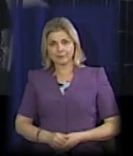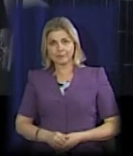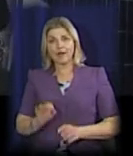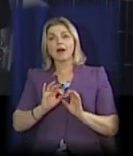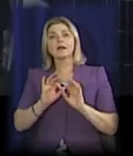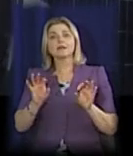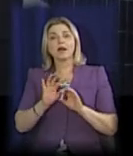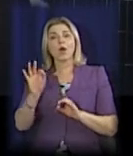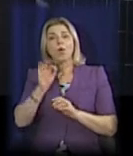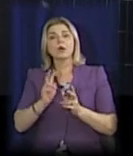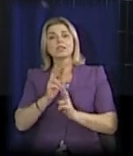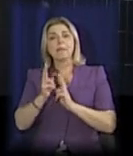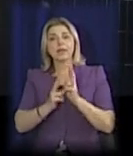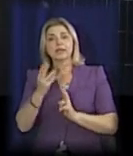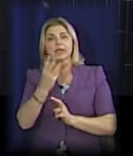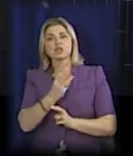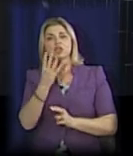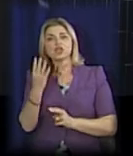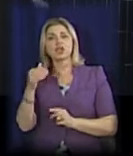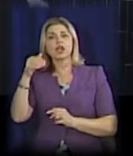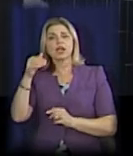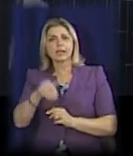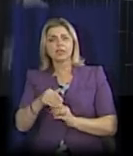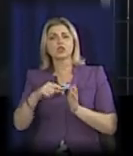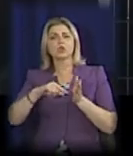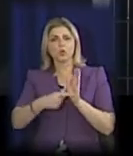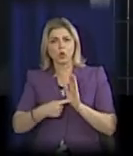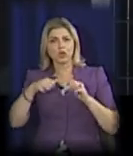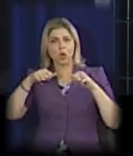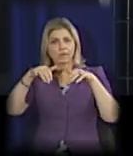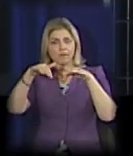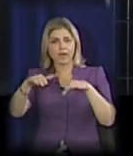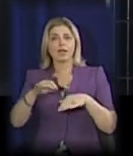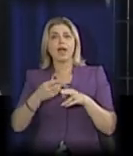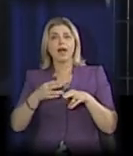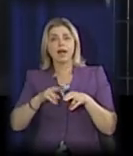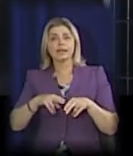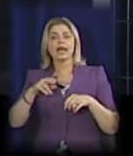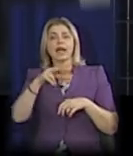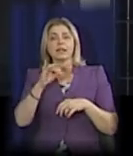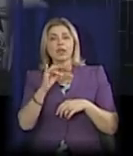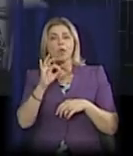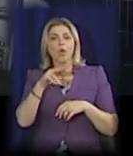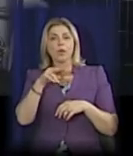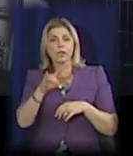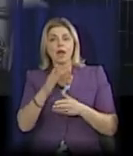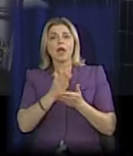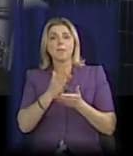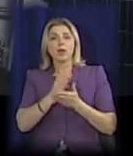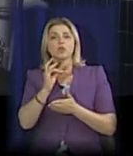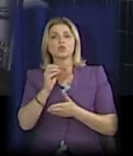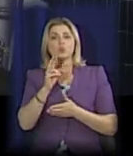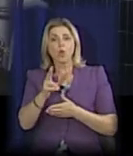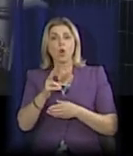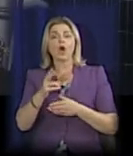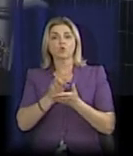Йшлося про заміну 34 тисяч старих точок освітлення. LED-світильники, тобто світлодіодні, мають строк служби понад 100